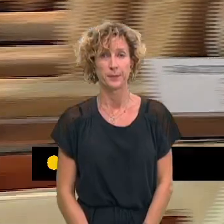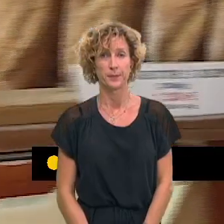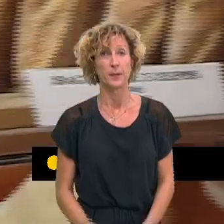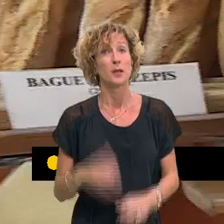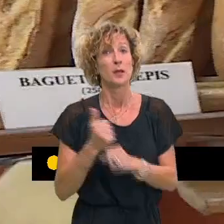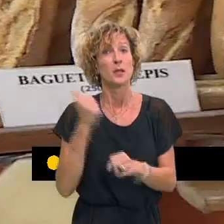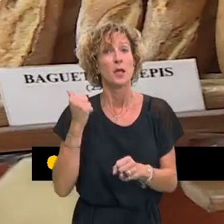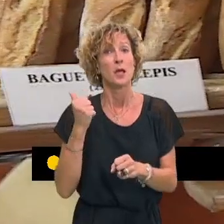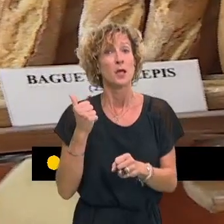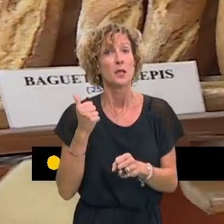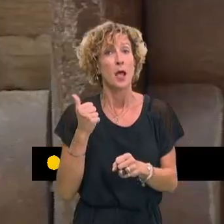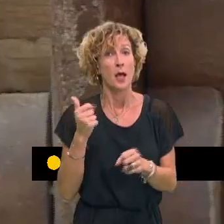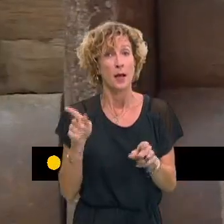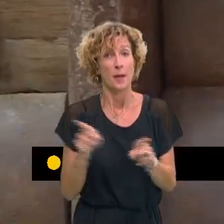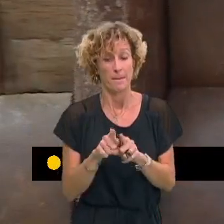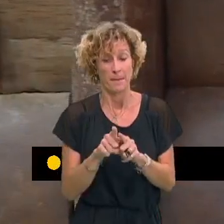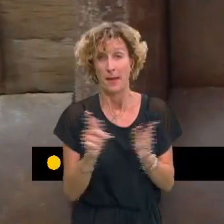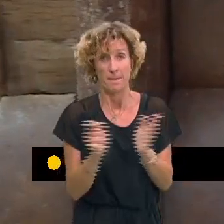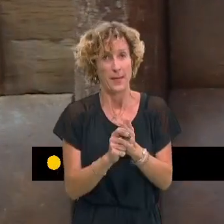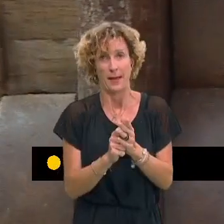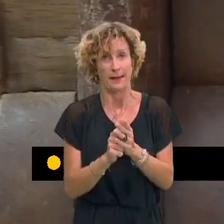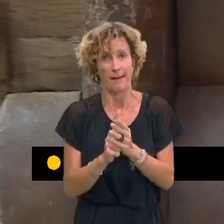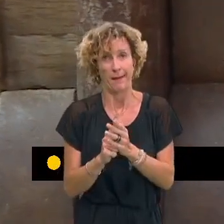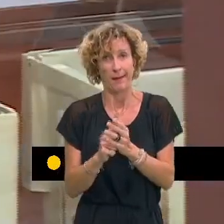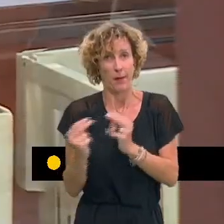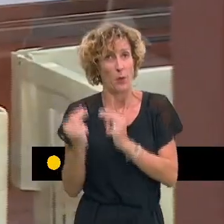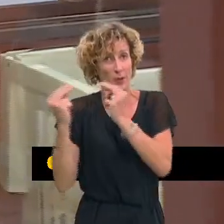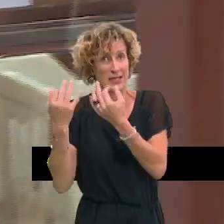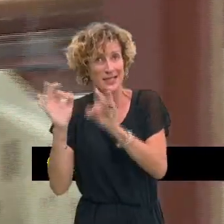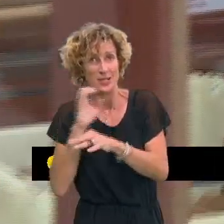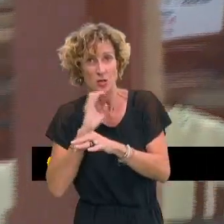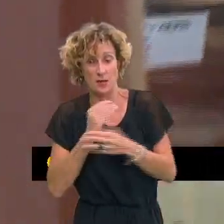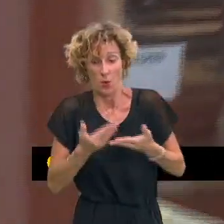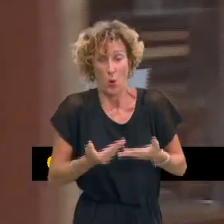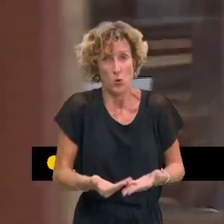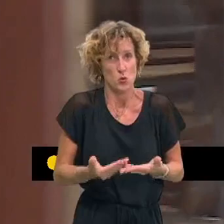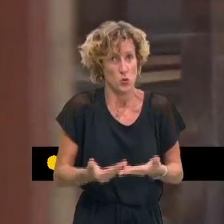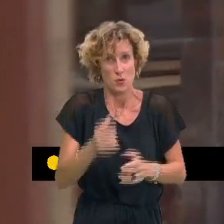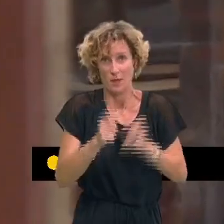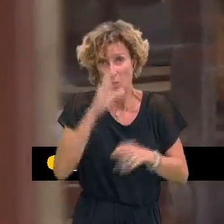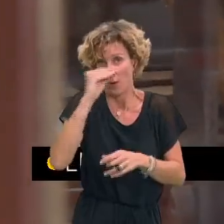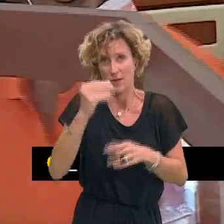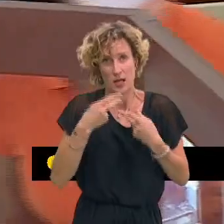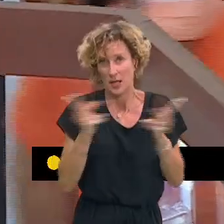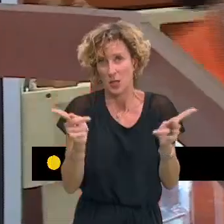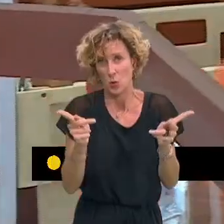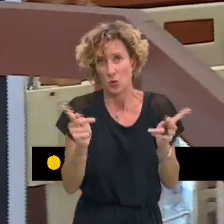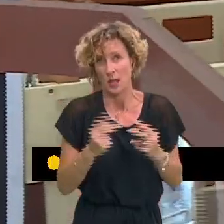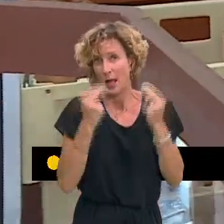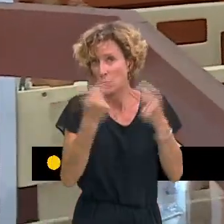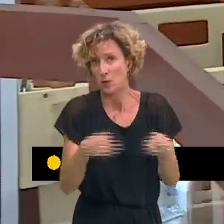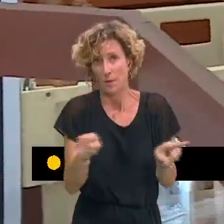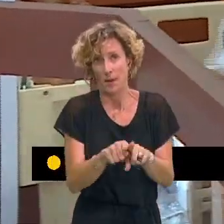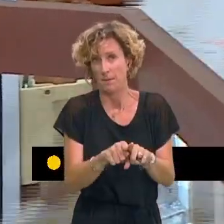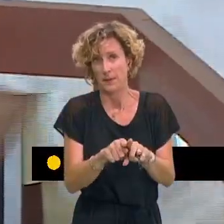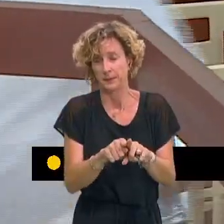L'année dernière, à la même époque, le prix de la baguette augmentait de 10 centimes. Aujourd'hui, les professionnels annoncent une même hausse d'ici la fin de